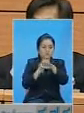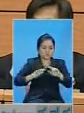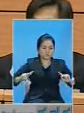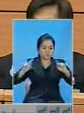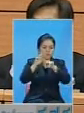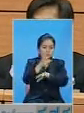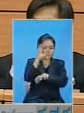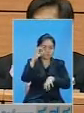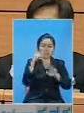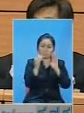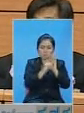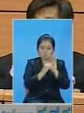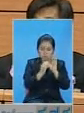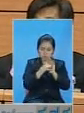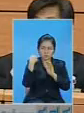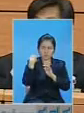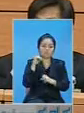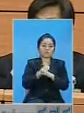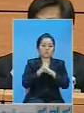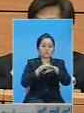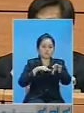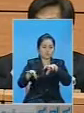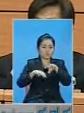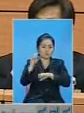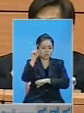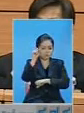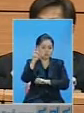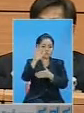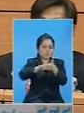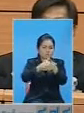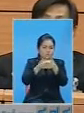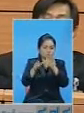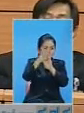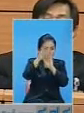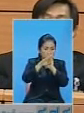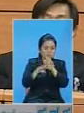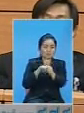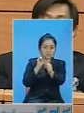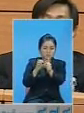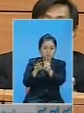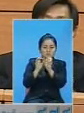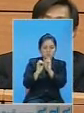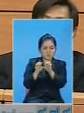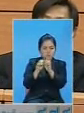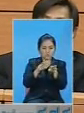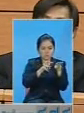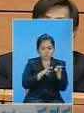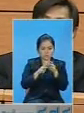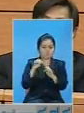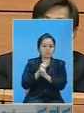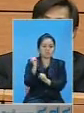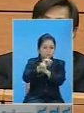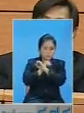ไทยและกรุงเทพมหานครจะได้เร่งรัดในเรื่องของมาตรการที่จะให้ความรู้พี่น้องประชาชนในเรื่องของการเตรียมตัว